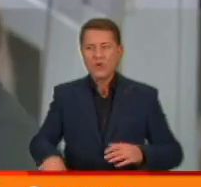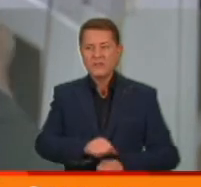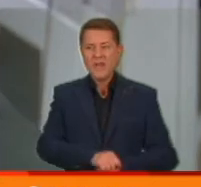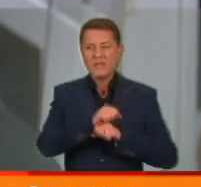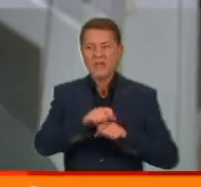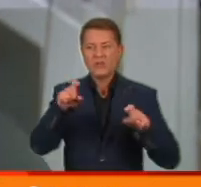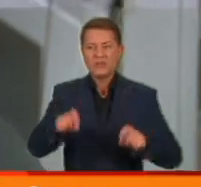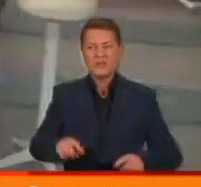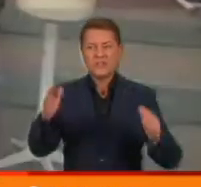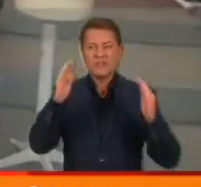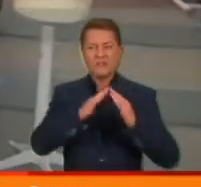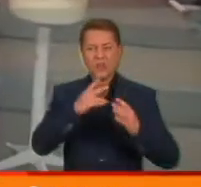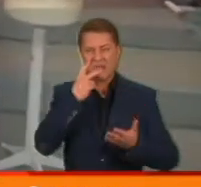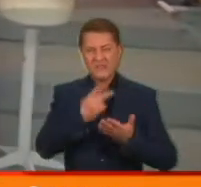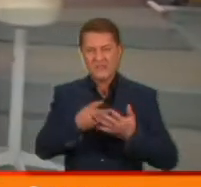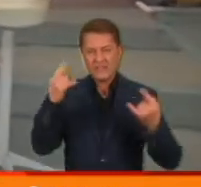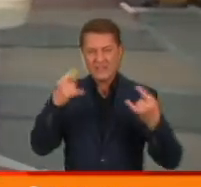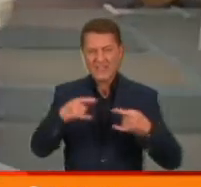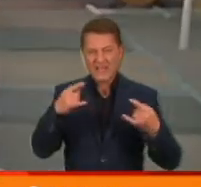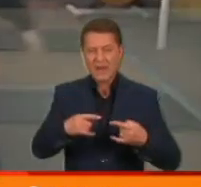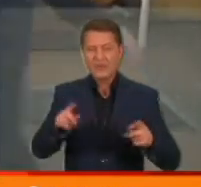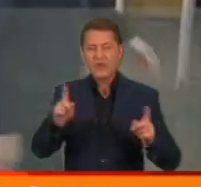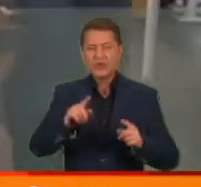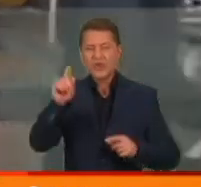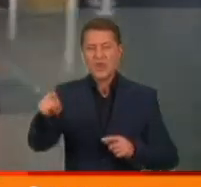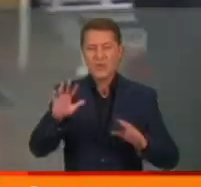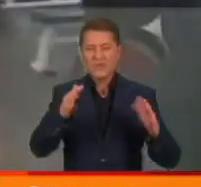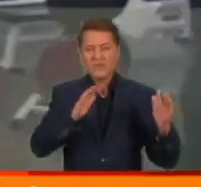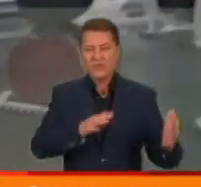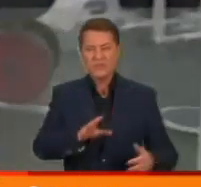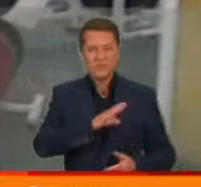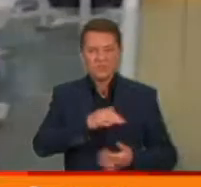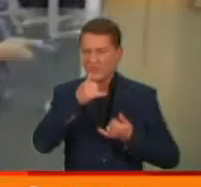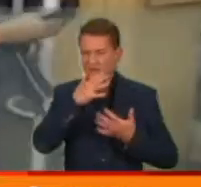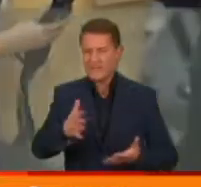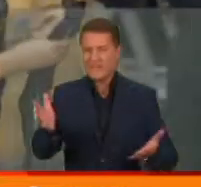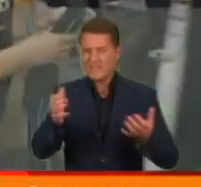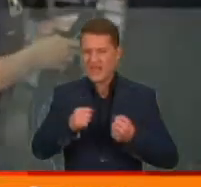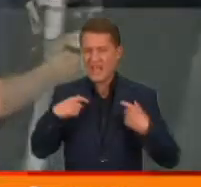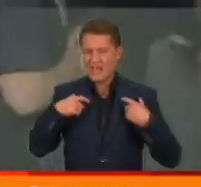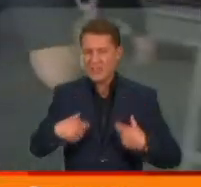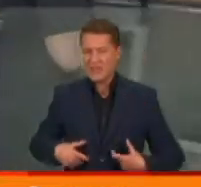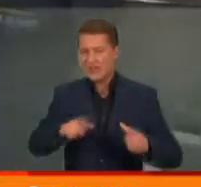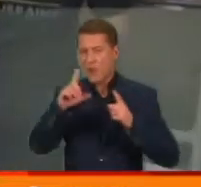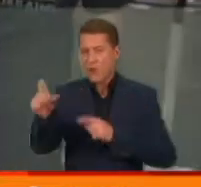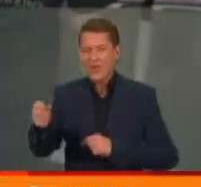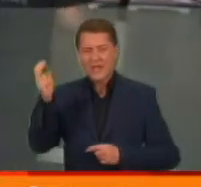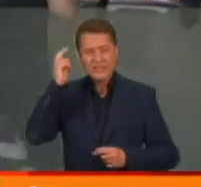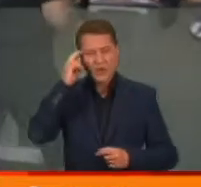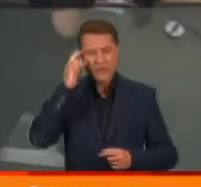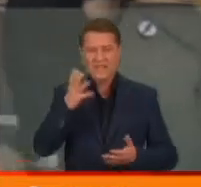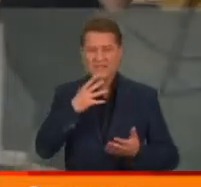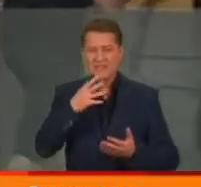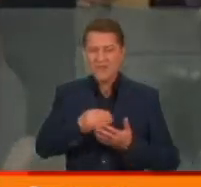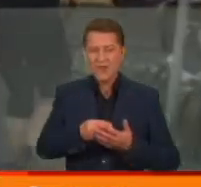вдома і дивитися телебаченням на те, що там відбувається, було не сила. Зібрала заплічника і поїхала до столиці. Та ще й свого